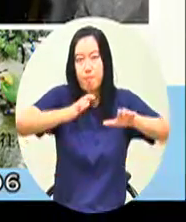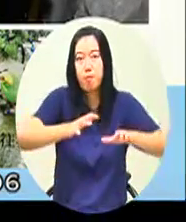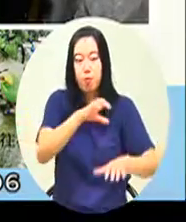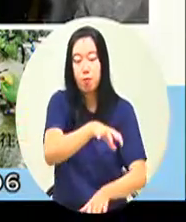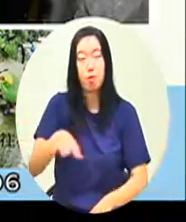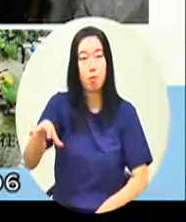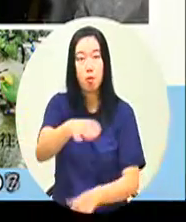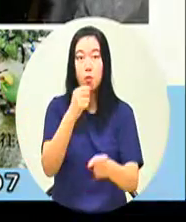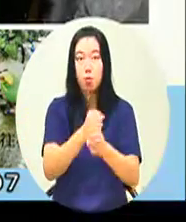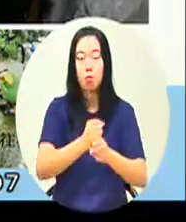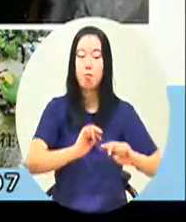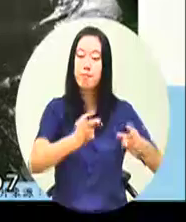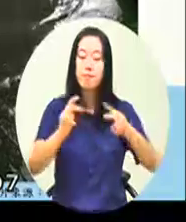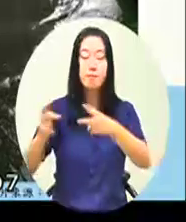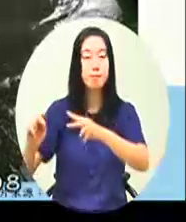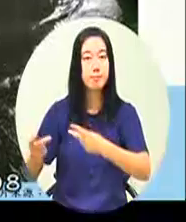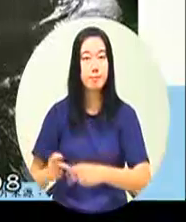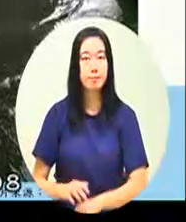来做改善吼、